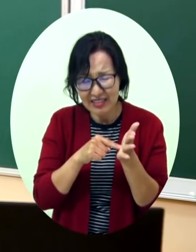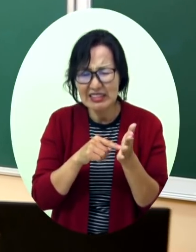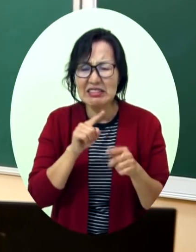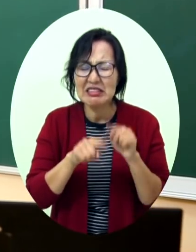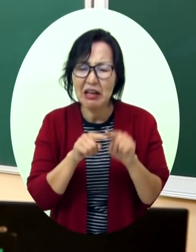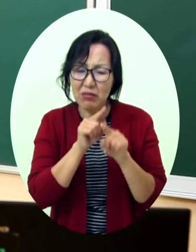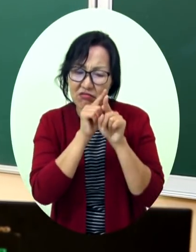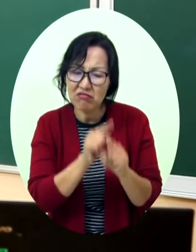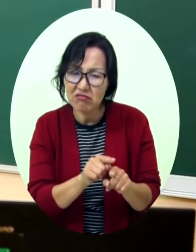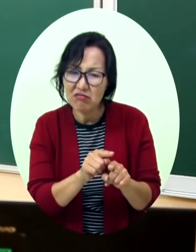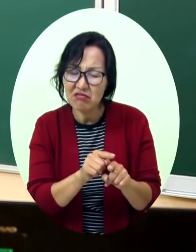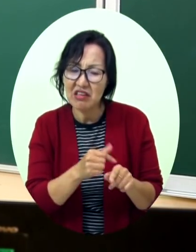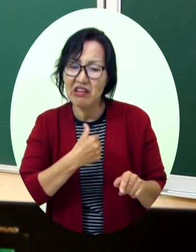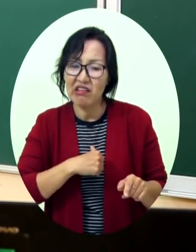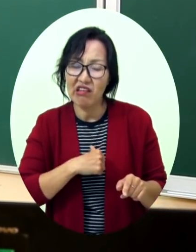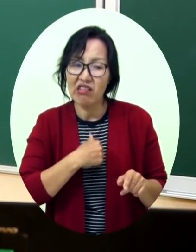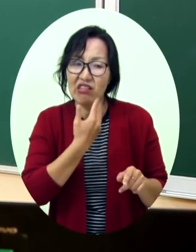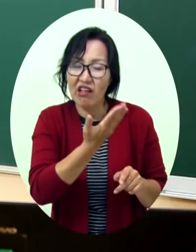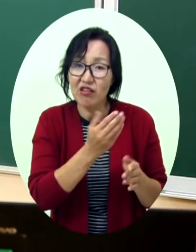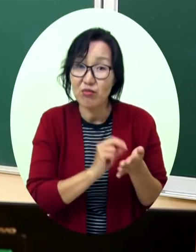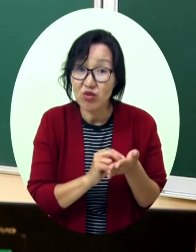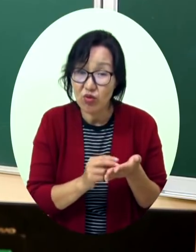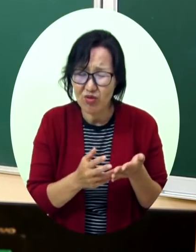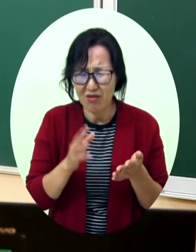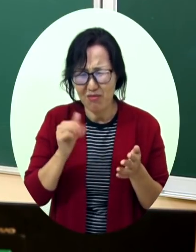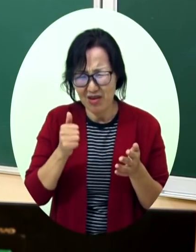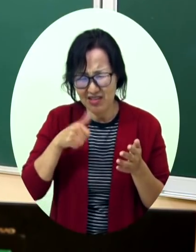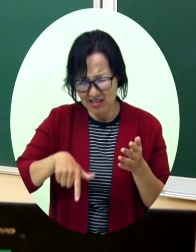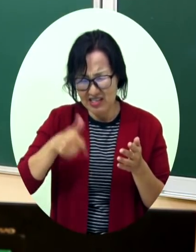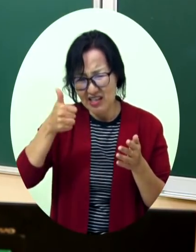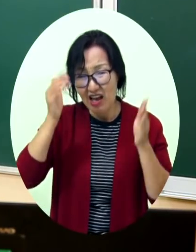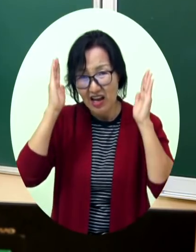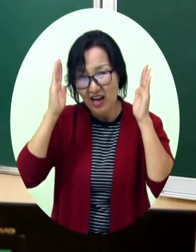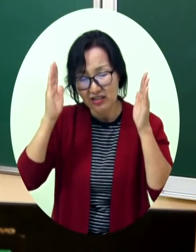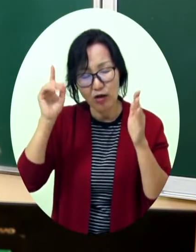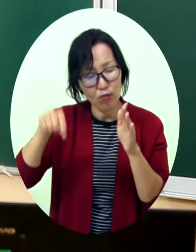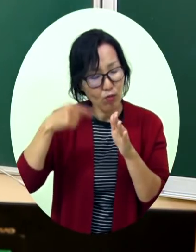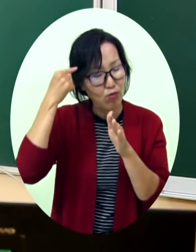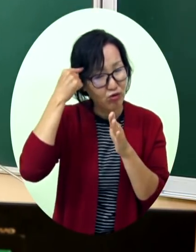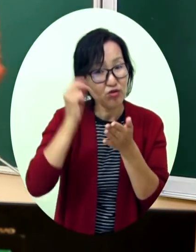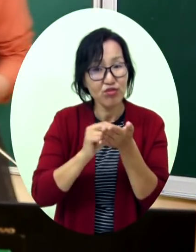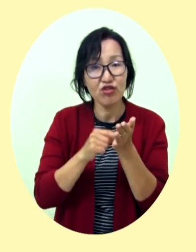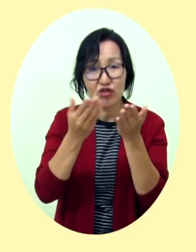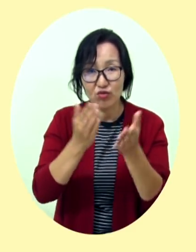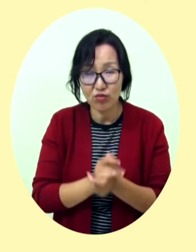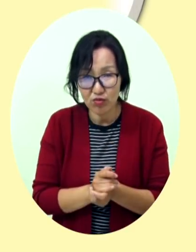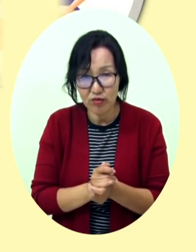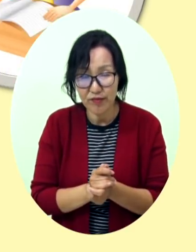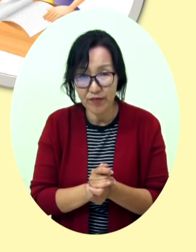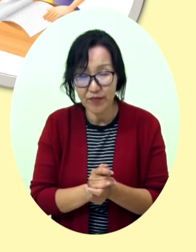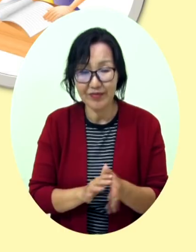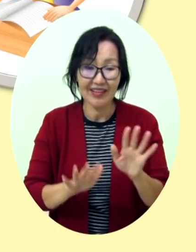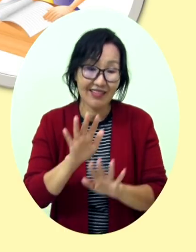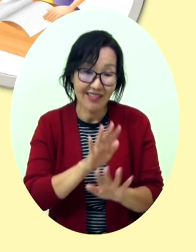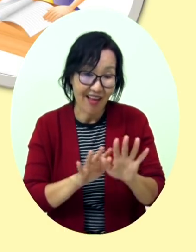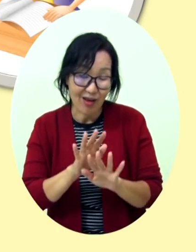нь ямар хэм маягаар бичих үү, хэн тандаж бичих вэ гэдгээ маш сайн анхааралтай бодож бичих юм байна.